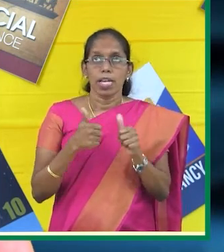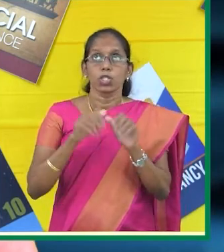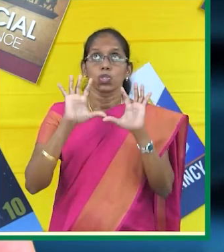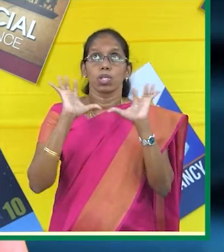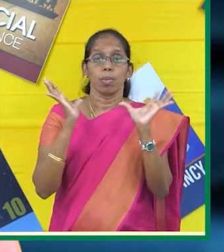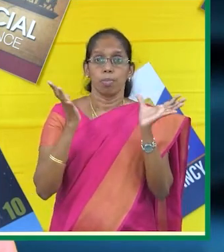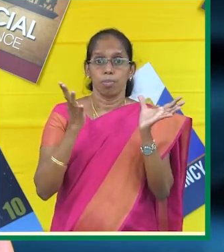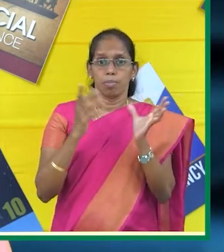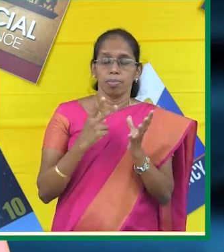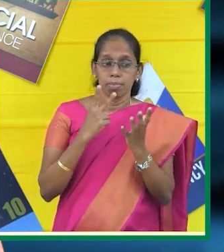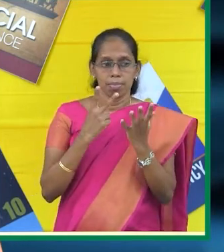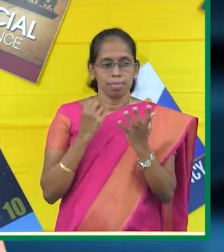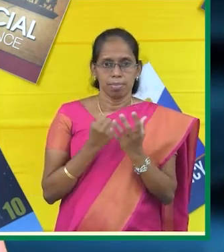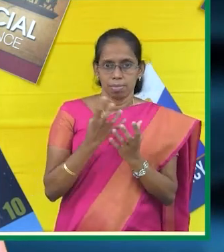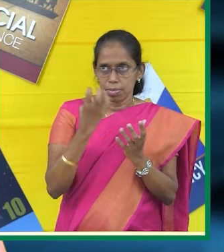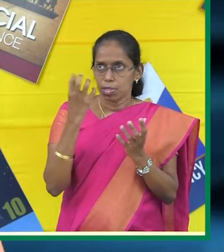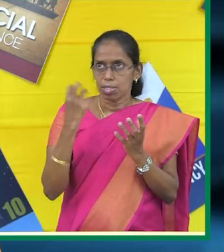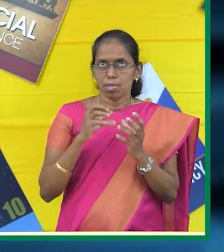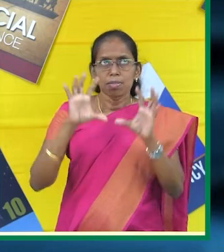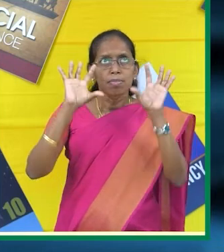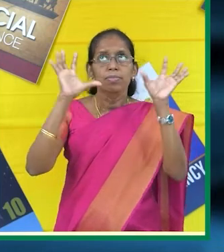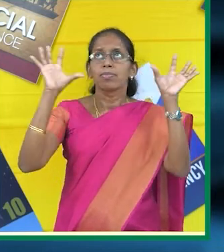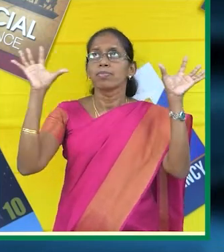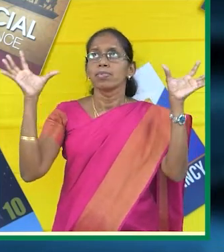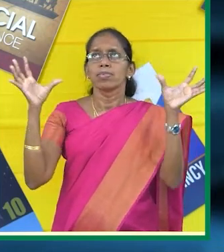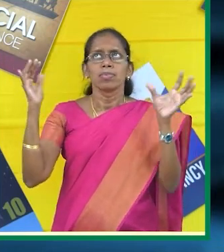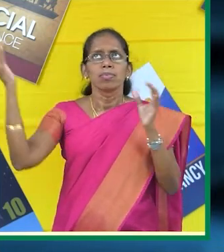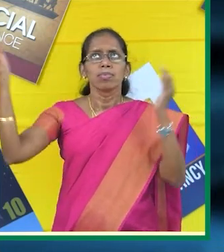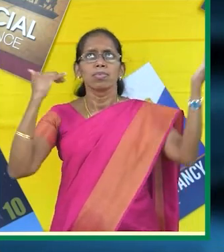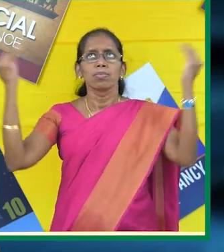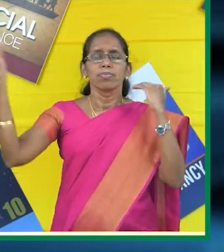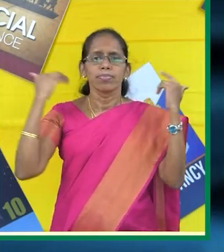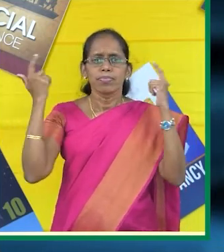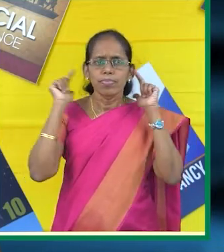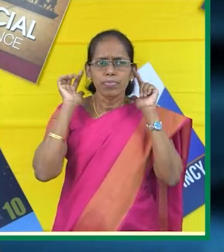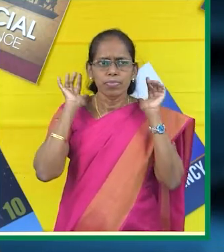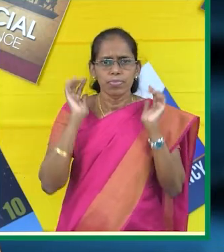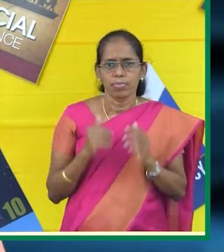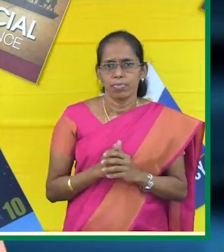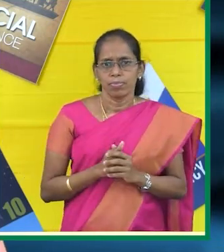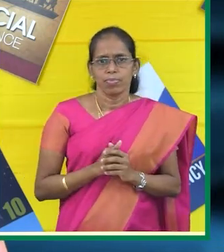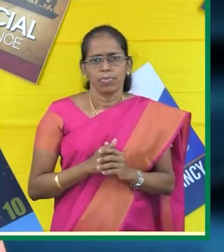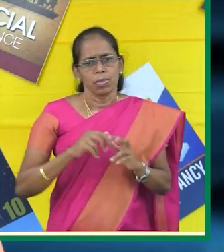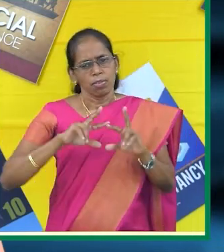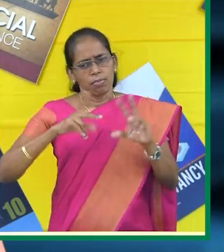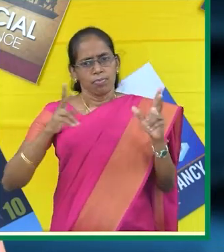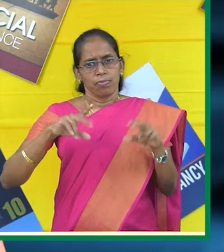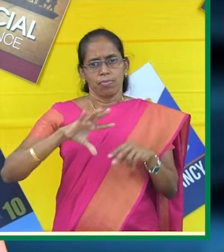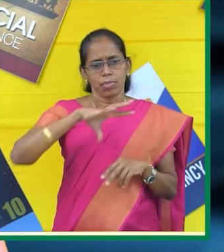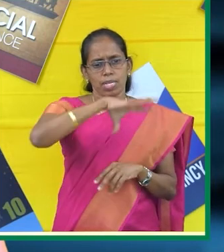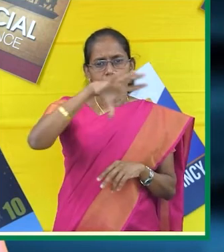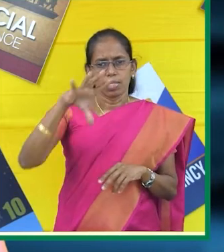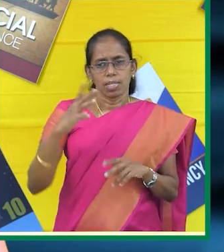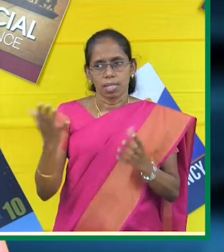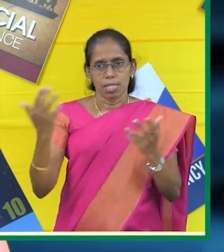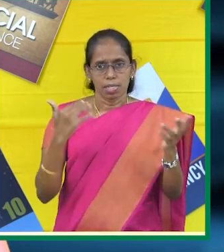அதில் என்னன்னா பல்வேறு கிரகங்களிலிருந்து செய்திகள் வரப்பெறுகின்றன. இவருக்கு செய்திகள் பல நாடுகளிலிருந்து இப்பொழுது